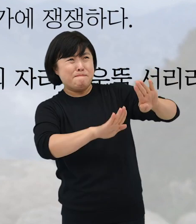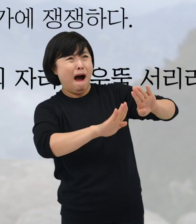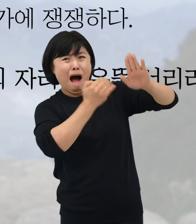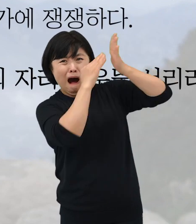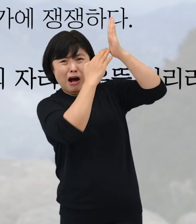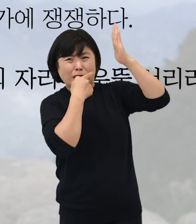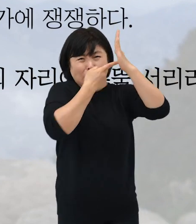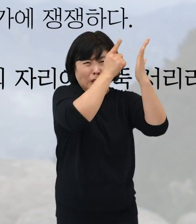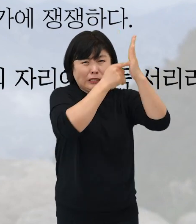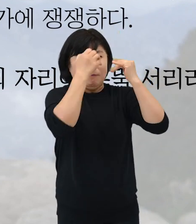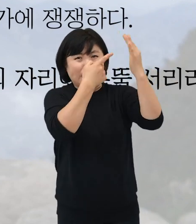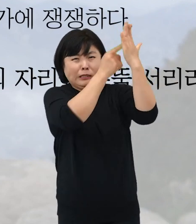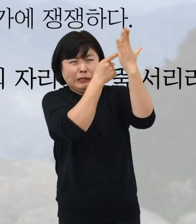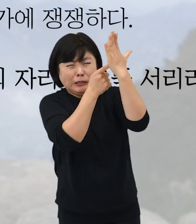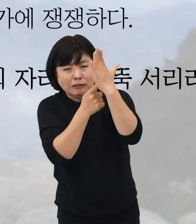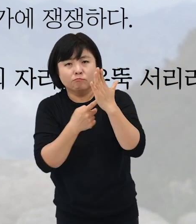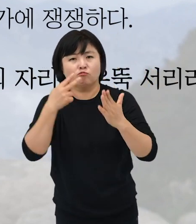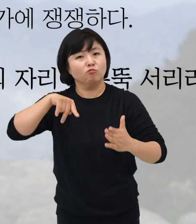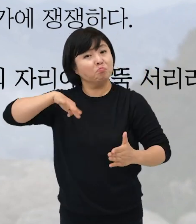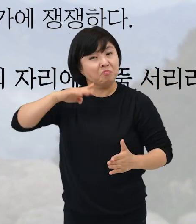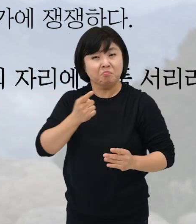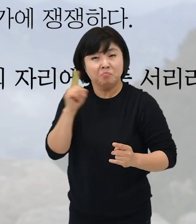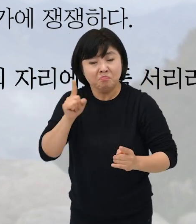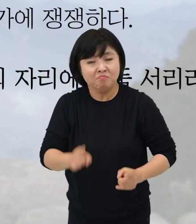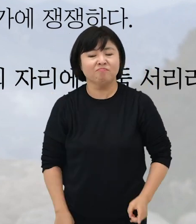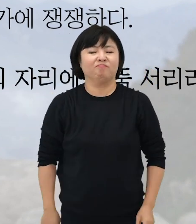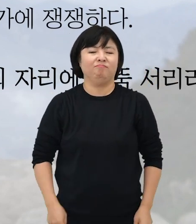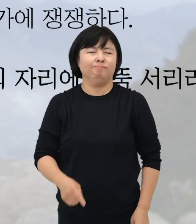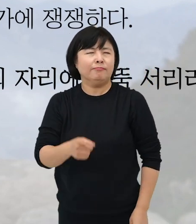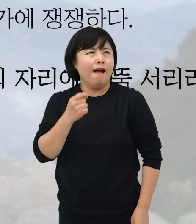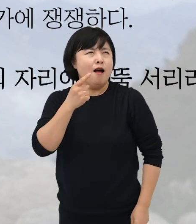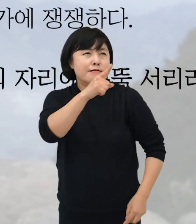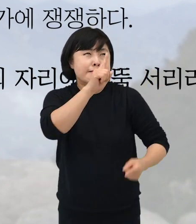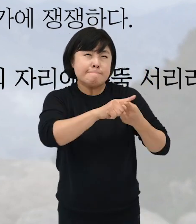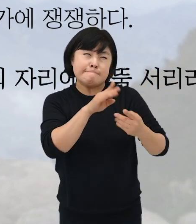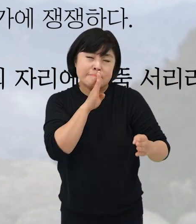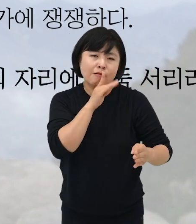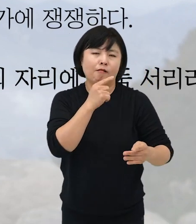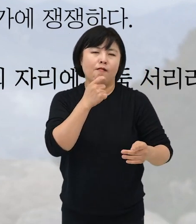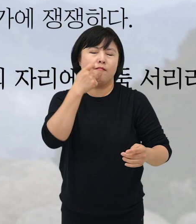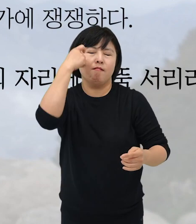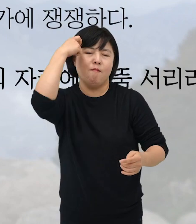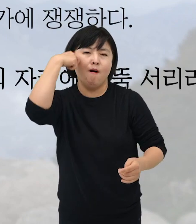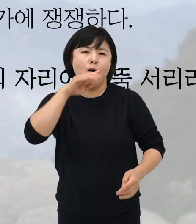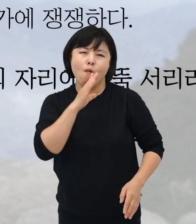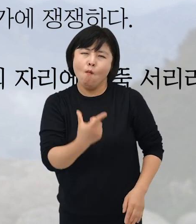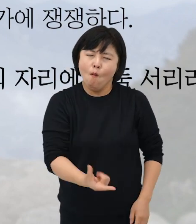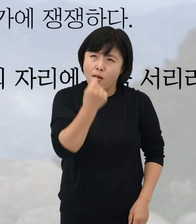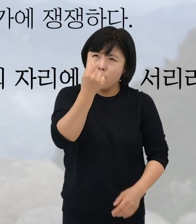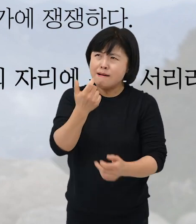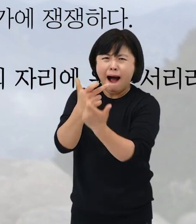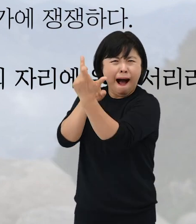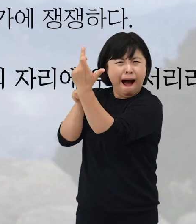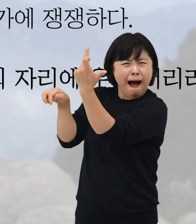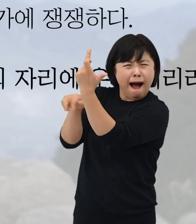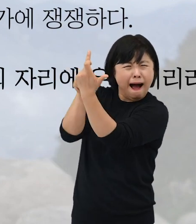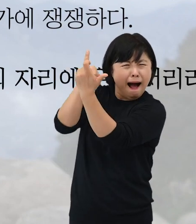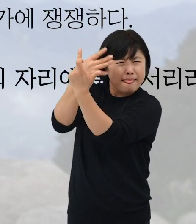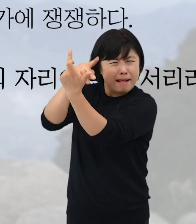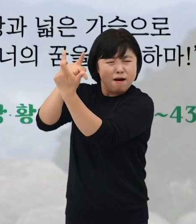두보의 식구도 귓가에 쟁쟁하다. 언젠가는 태산처럼 독존의 자리에 우뚝